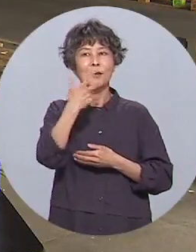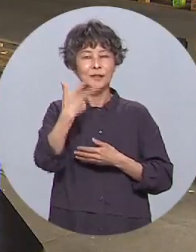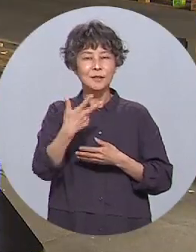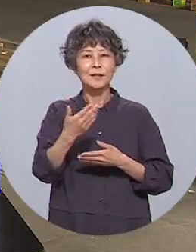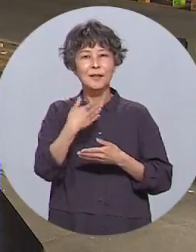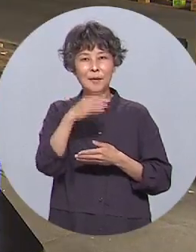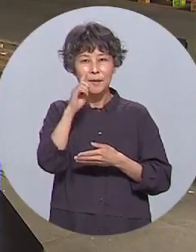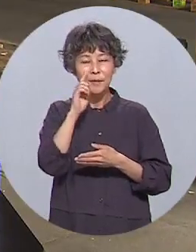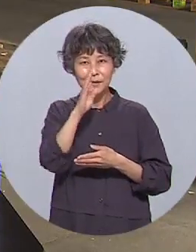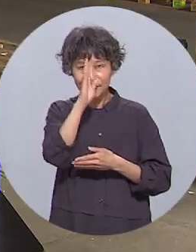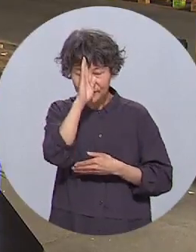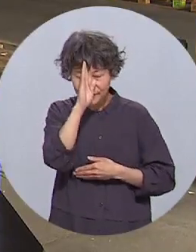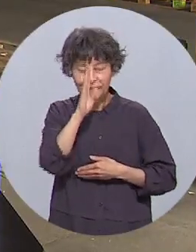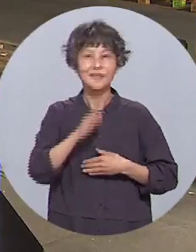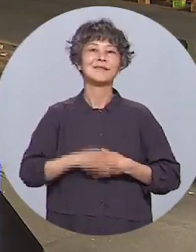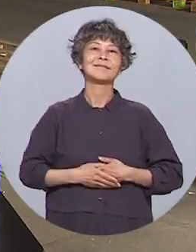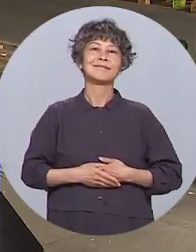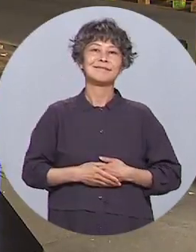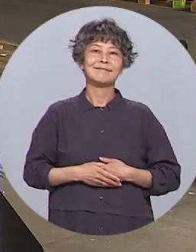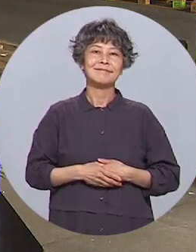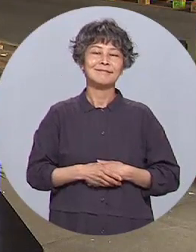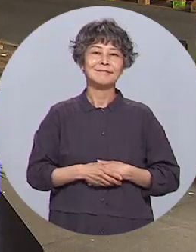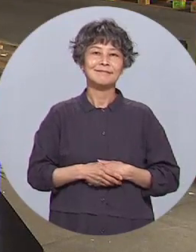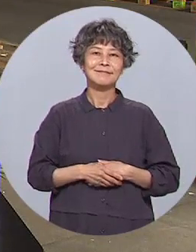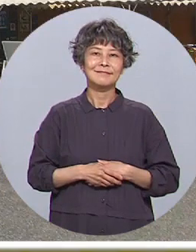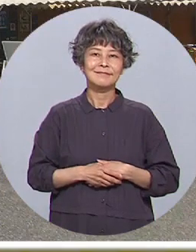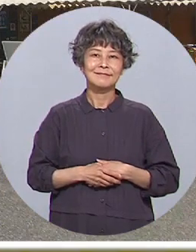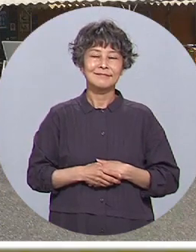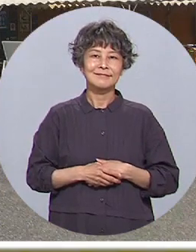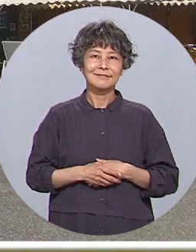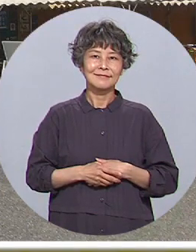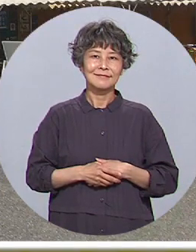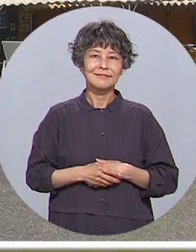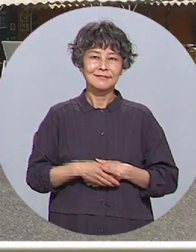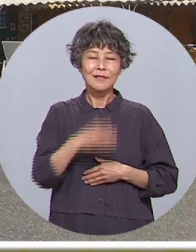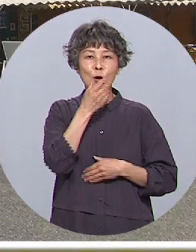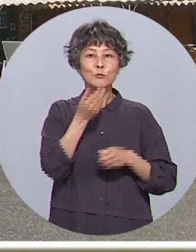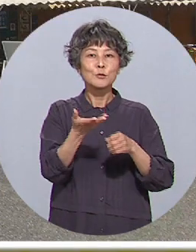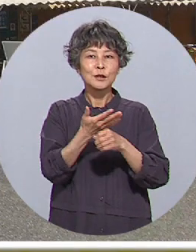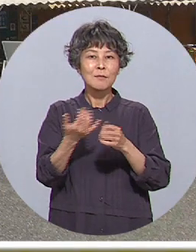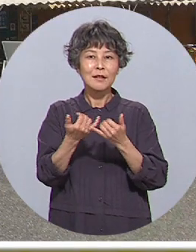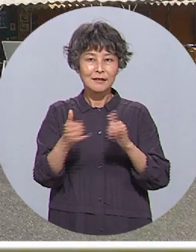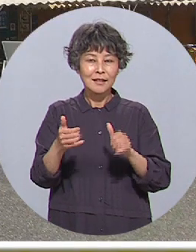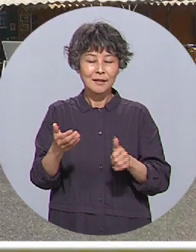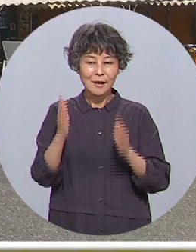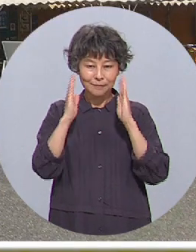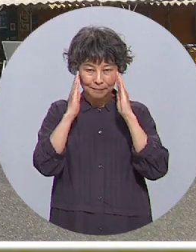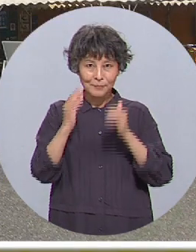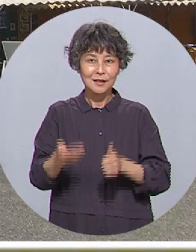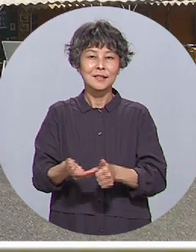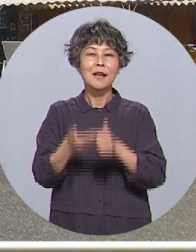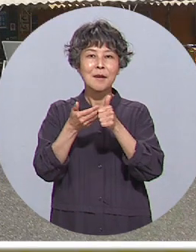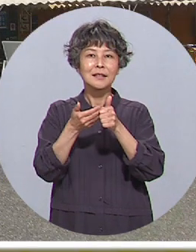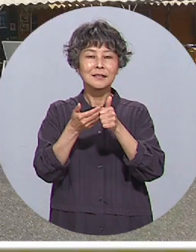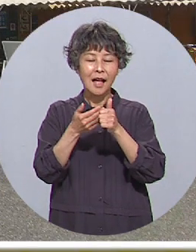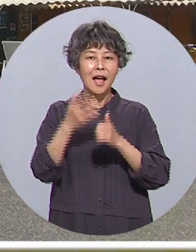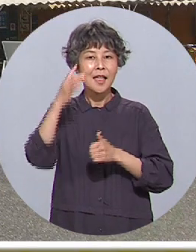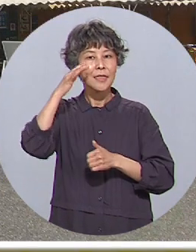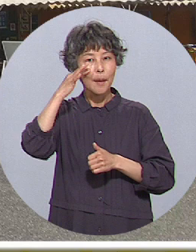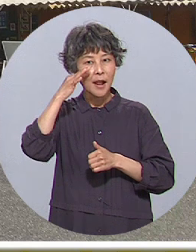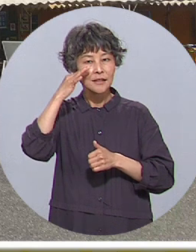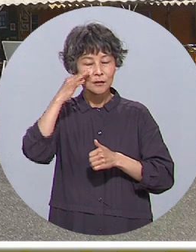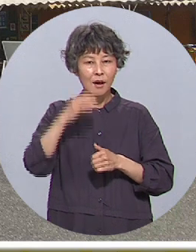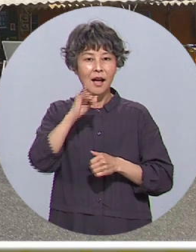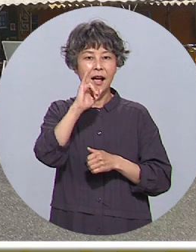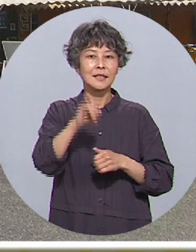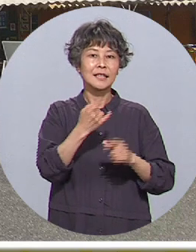食べてください。 福島さんたちが丹精込めて栽培した新玉ねぎは